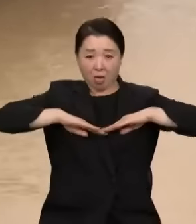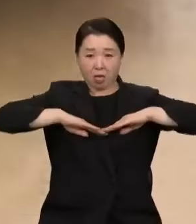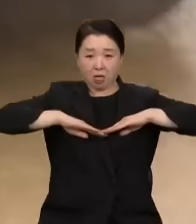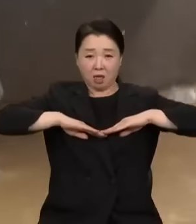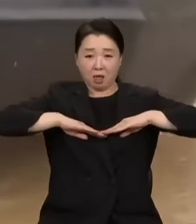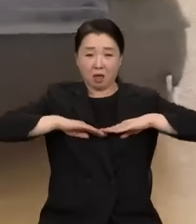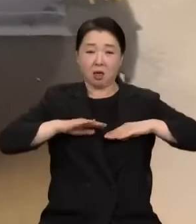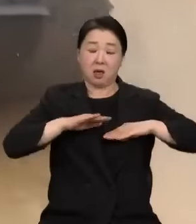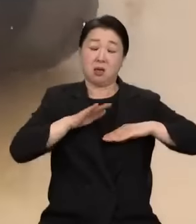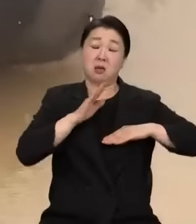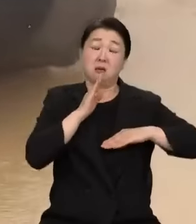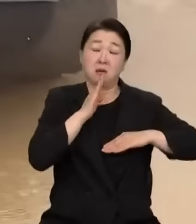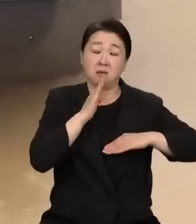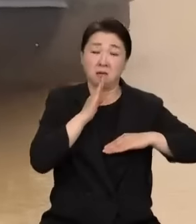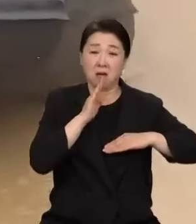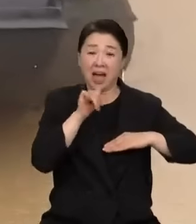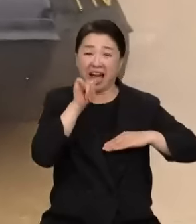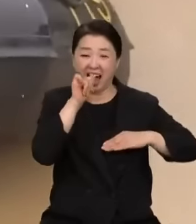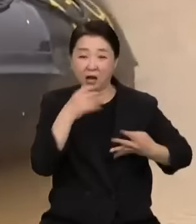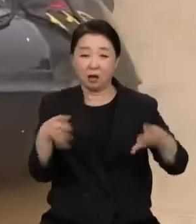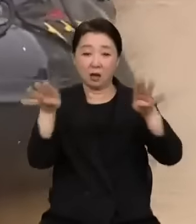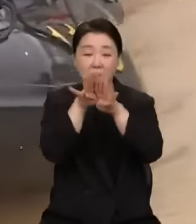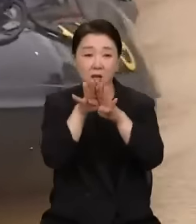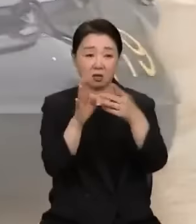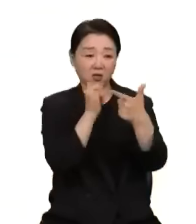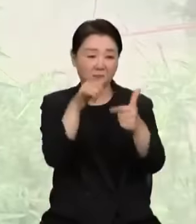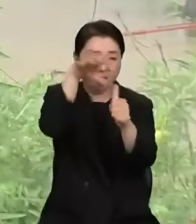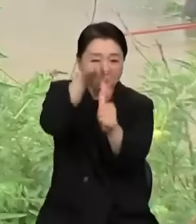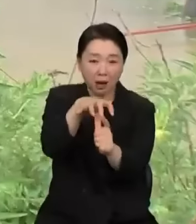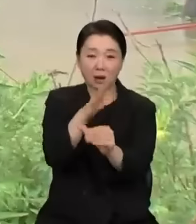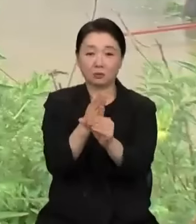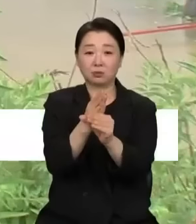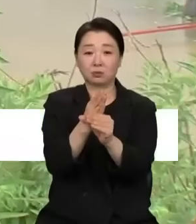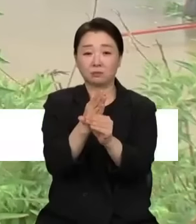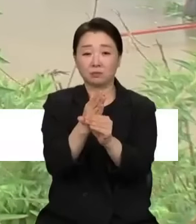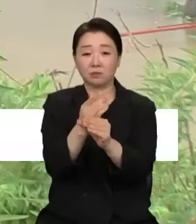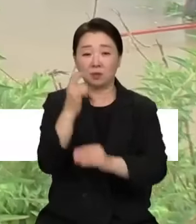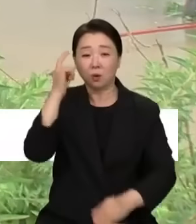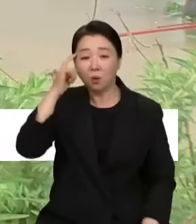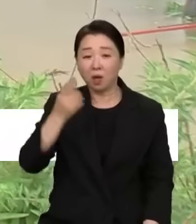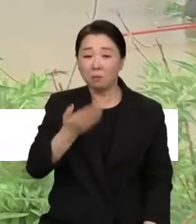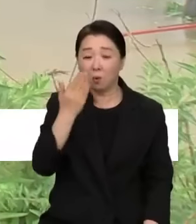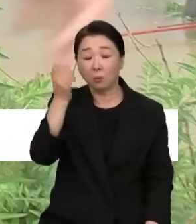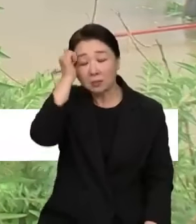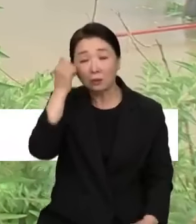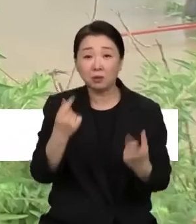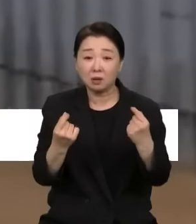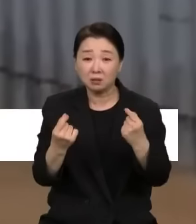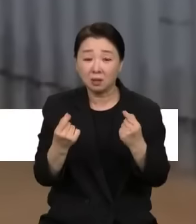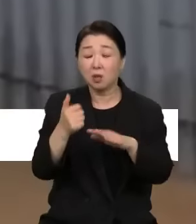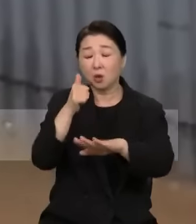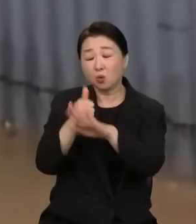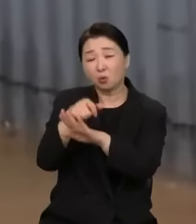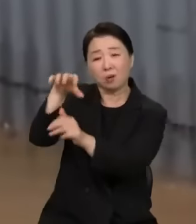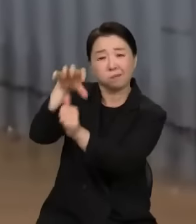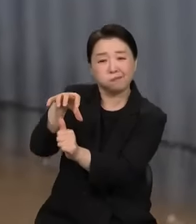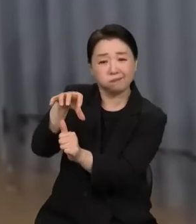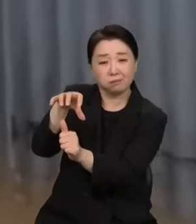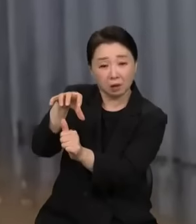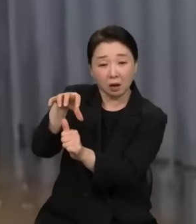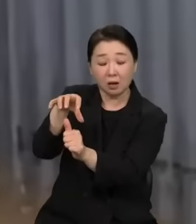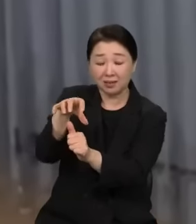들어오면서 컨테이너 안에 노동자 6명이 고립됐습니다. 그래서 자고 먹고 하는 것 같아요. 물이 차니까 못 나온 거죠.